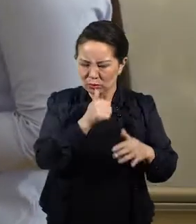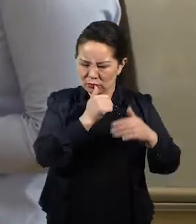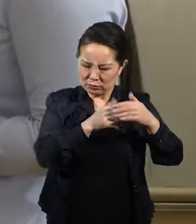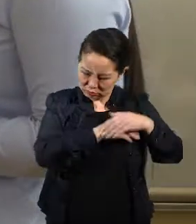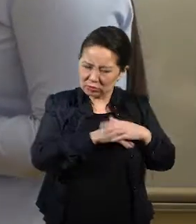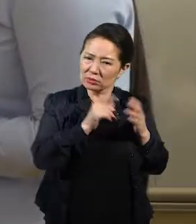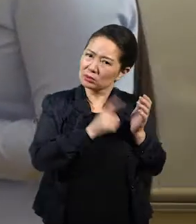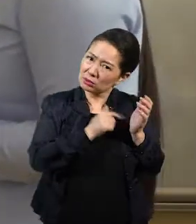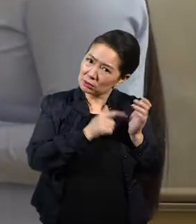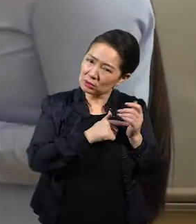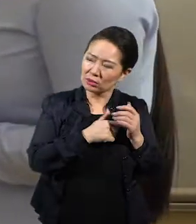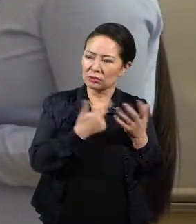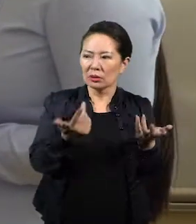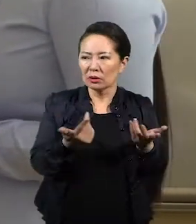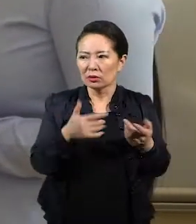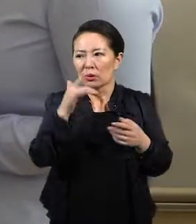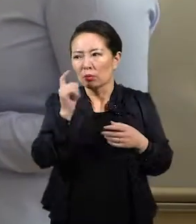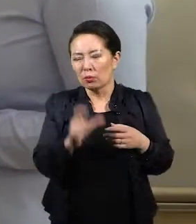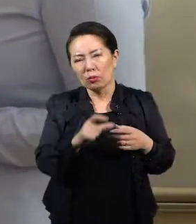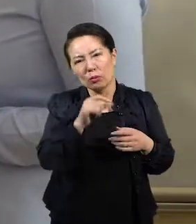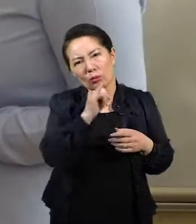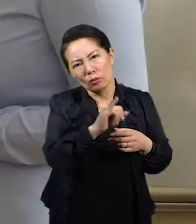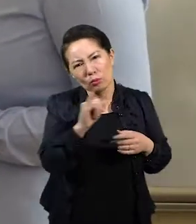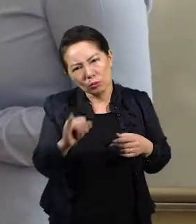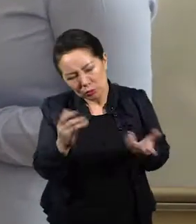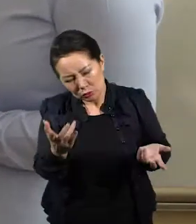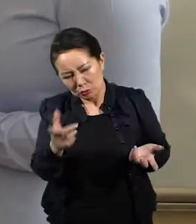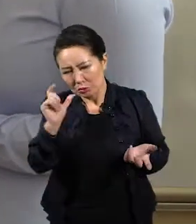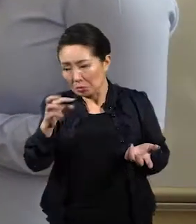Тэгэхгүй бол нөгөө одоо муу одоо хүмүүс их юм тэр